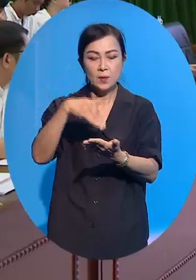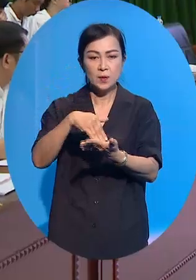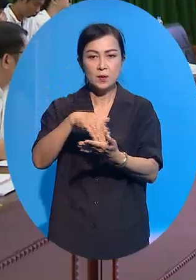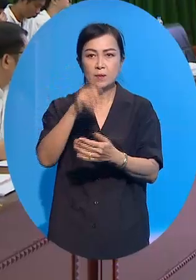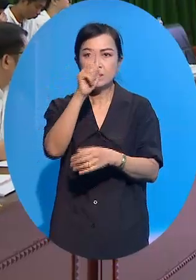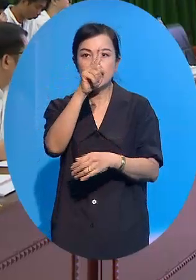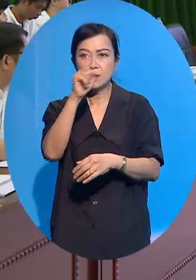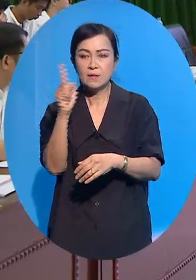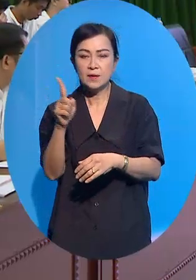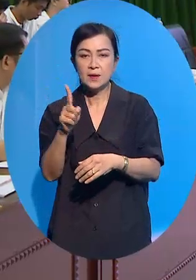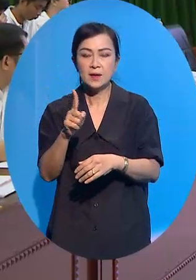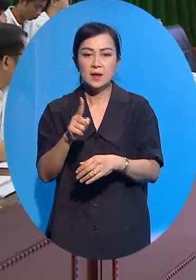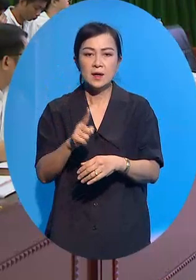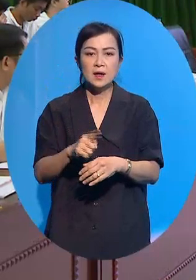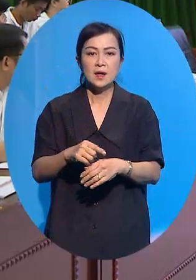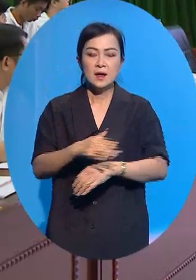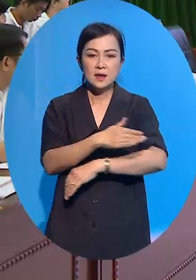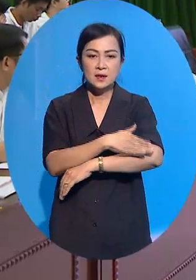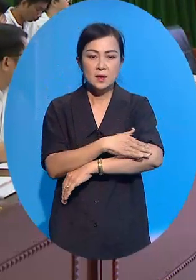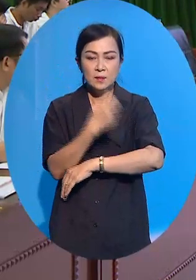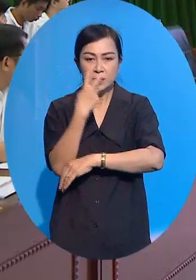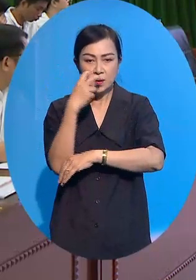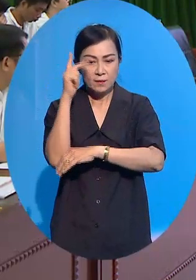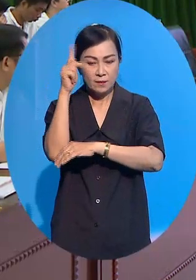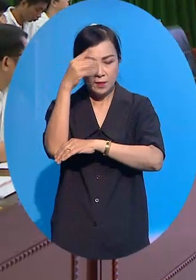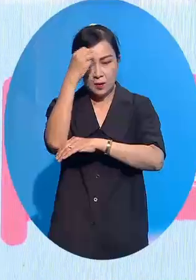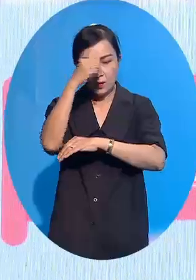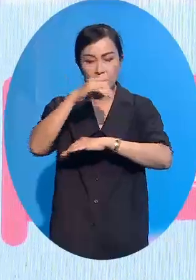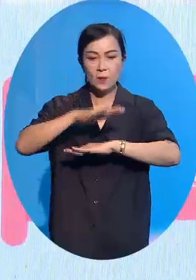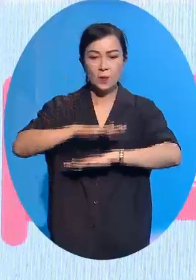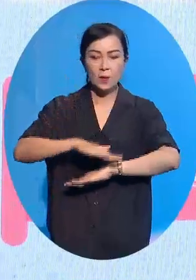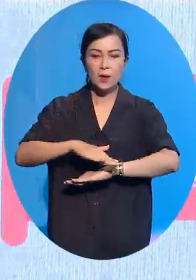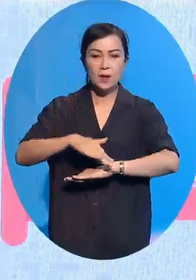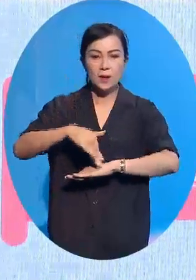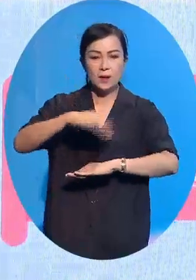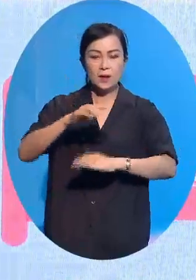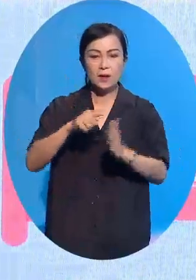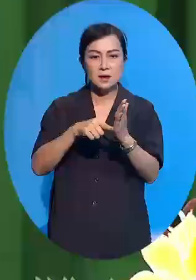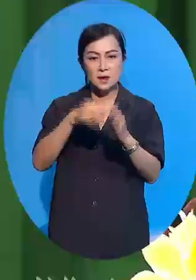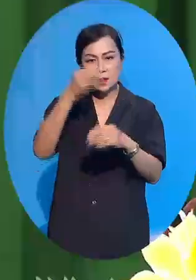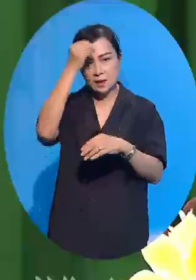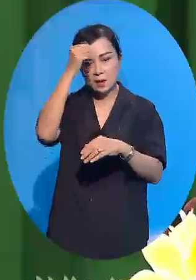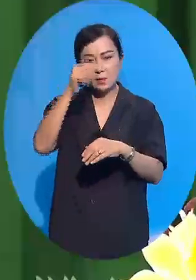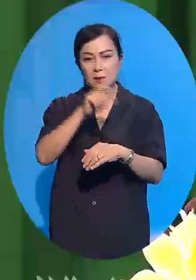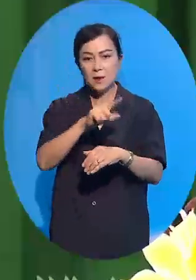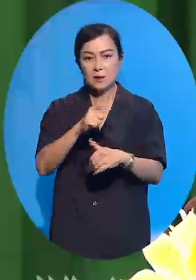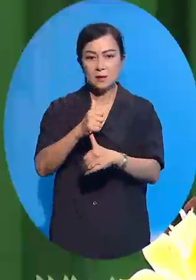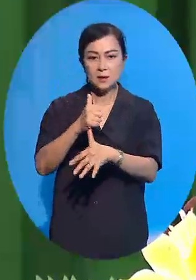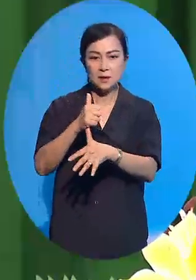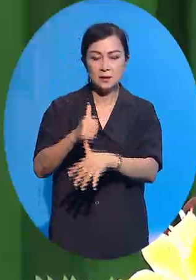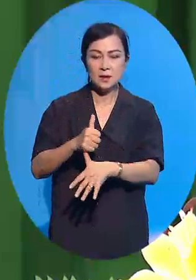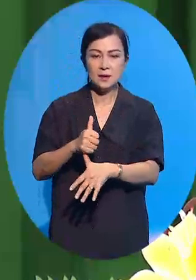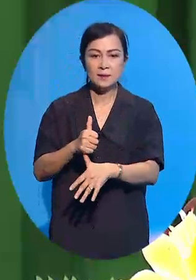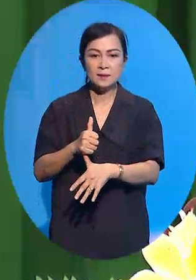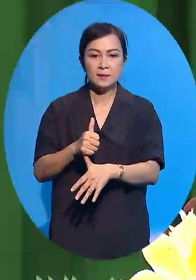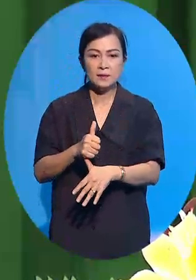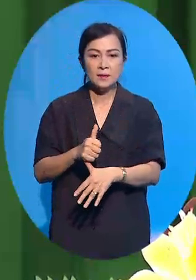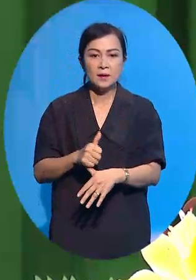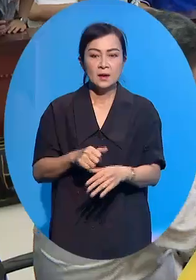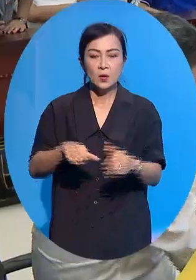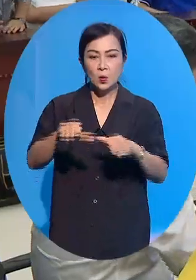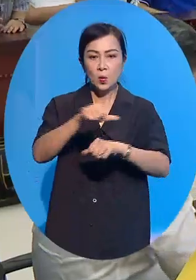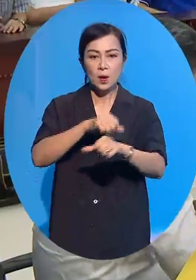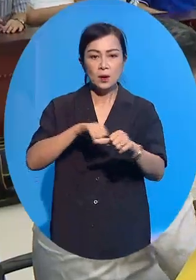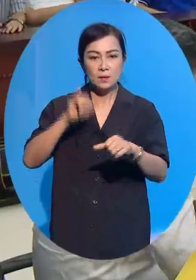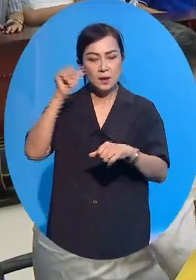ngũ giảng viên cũng như giúp cho học viên tìm ra phương pháp học tập hiệu quả nhằm nâng cao chất lượng học tập lý luận chính trị. Đây cũng là một trong những hoạt